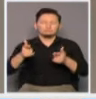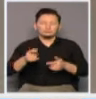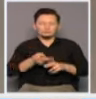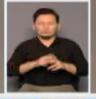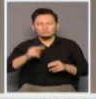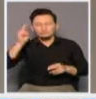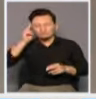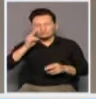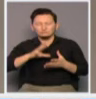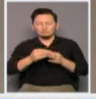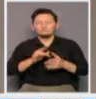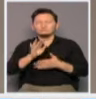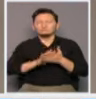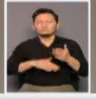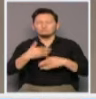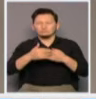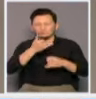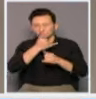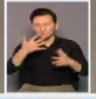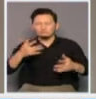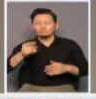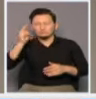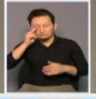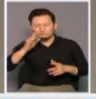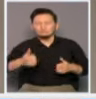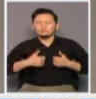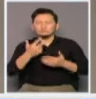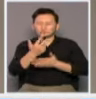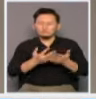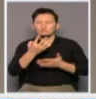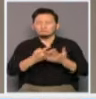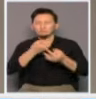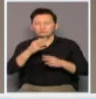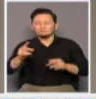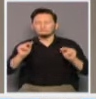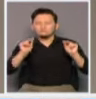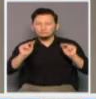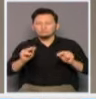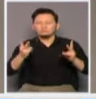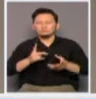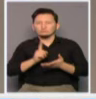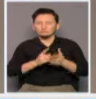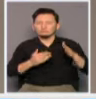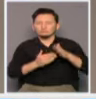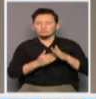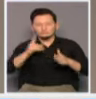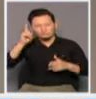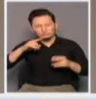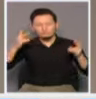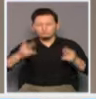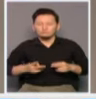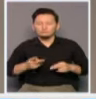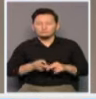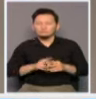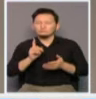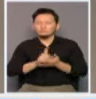такими знаниями он не пойдет далеко. Как бы он ни учился, хоть на 3 или 4, но он должен знать свой уровень знаний и, соответственно,